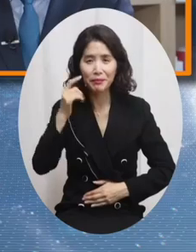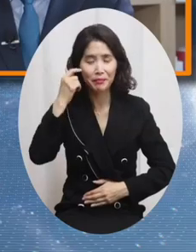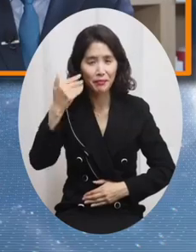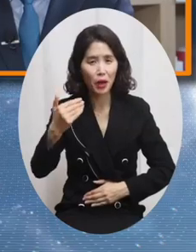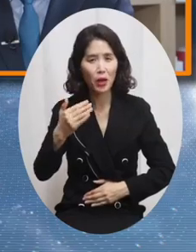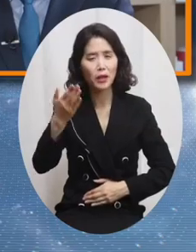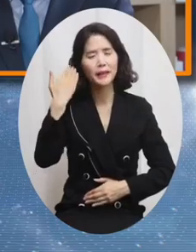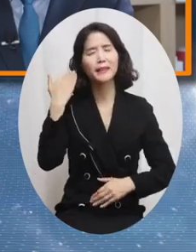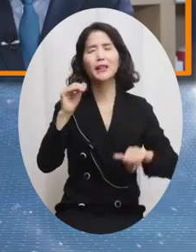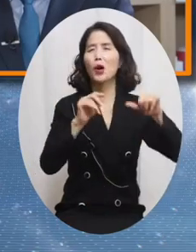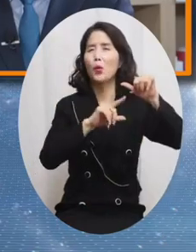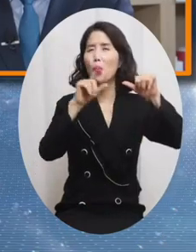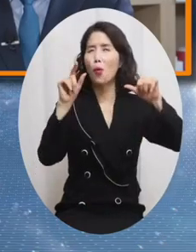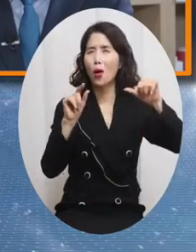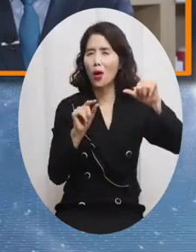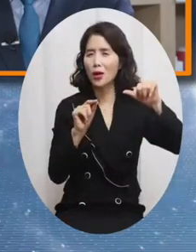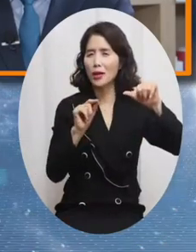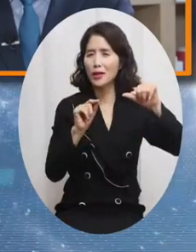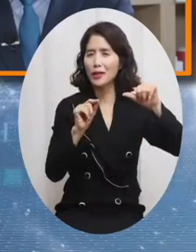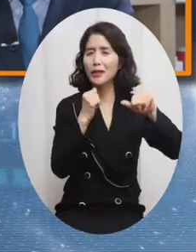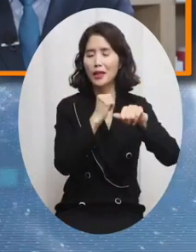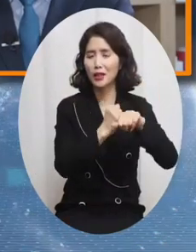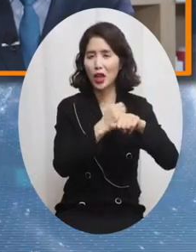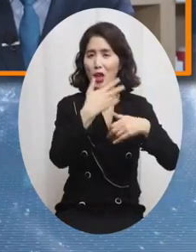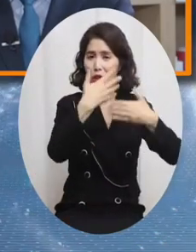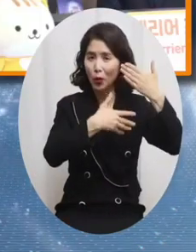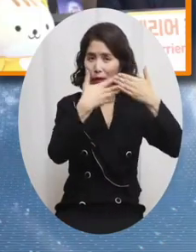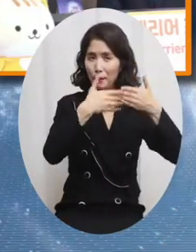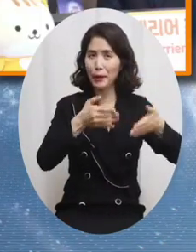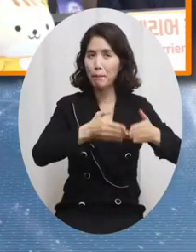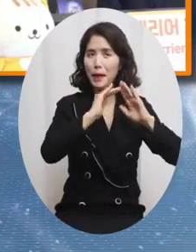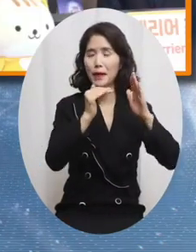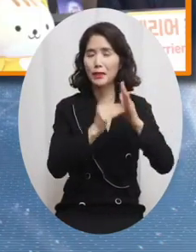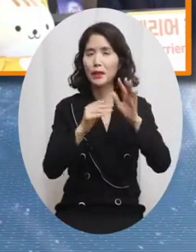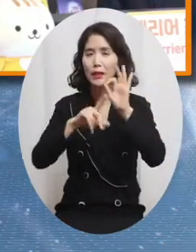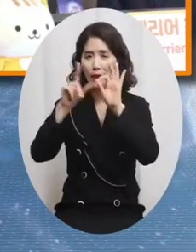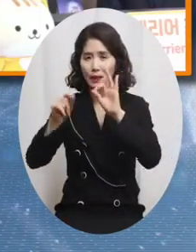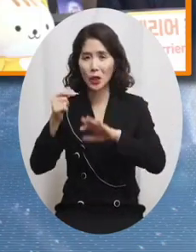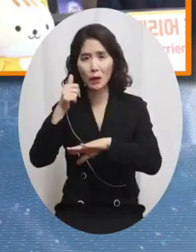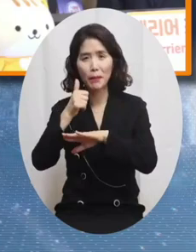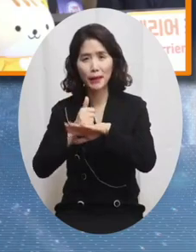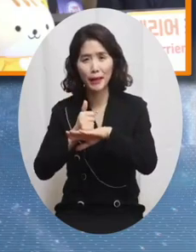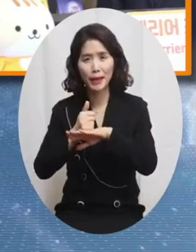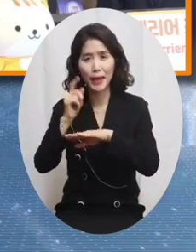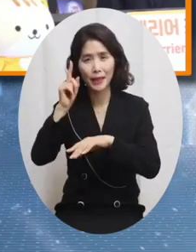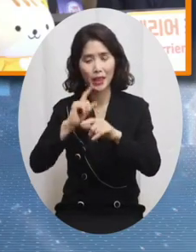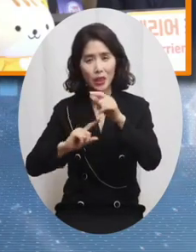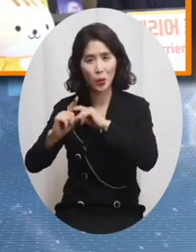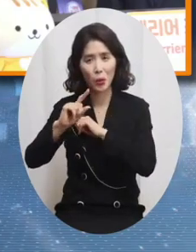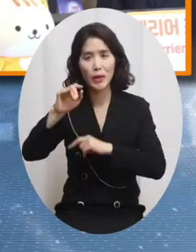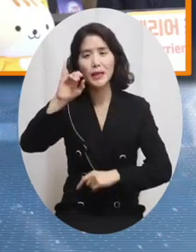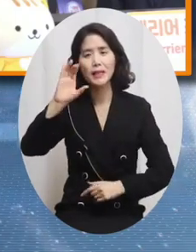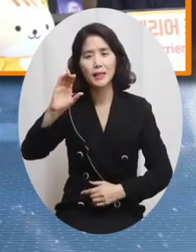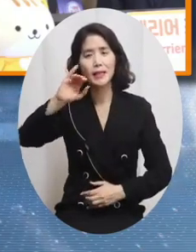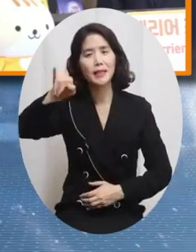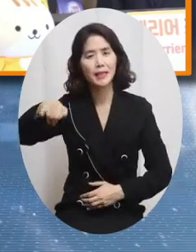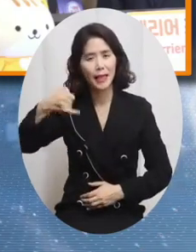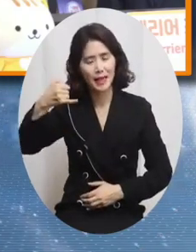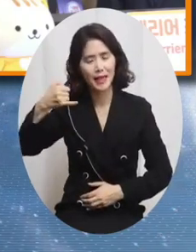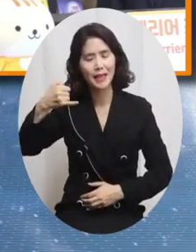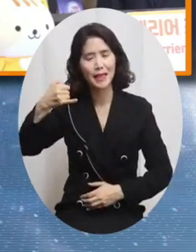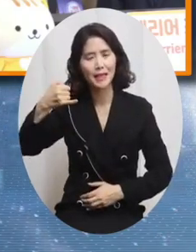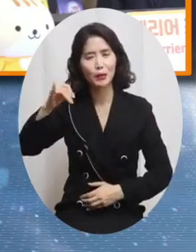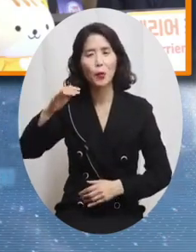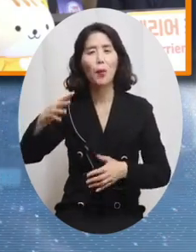지난 5월 달에 그 영산밸리가 착공을 했고요. 10월 말에 그 CJ 그 라이브시티가